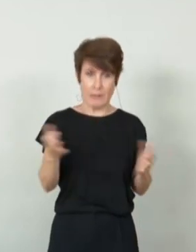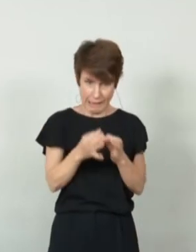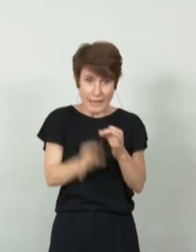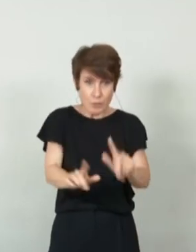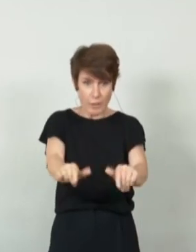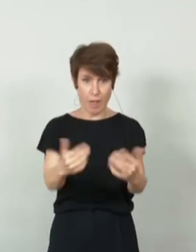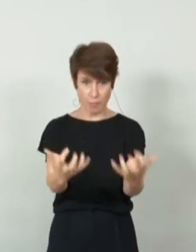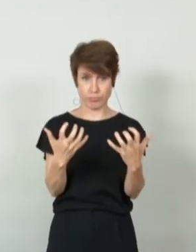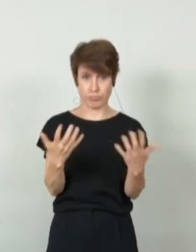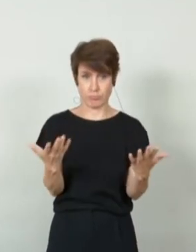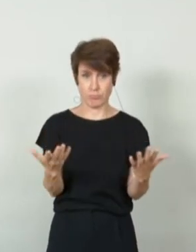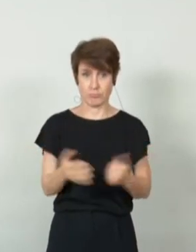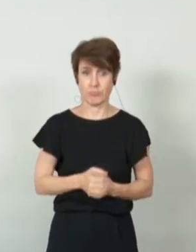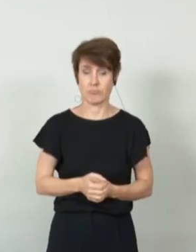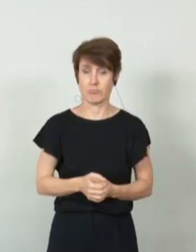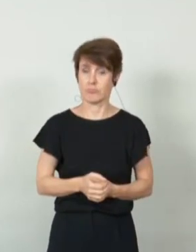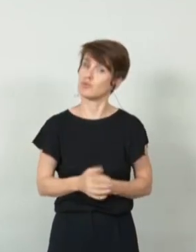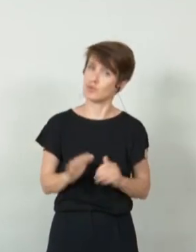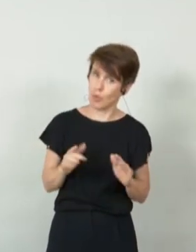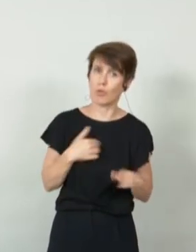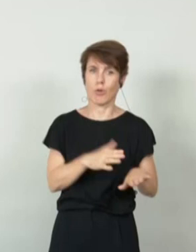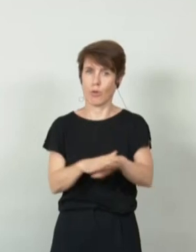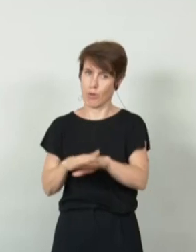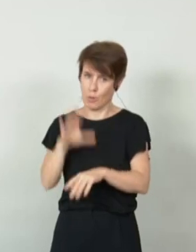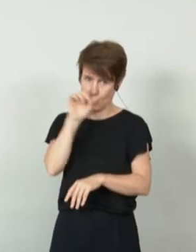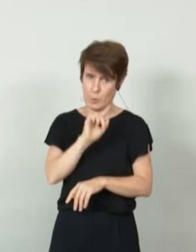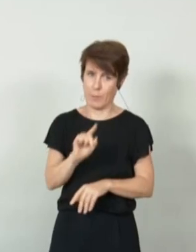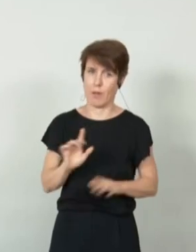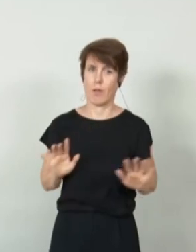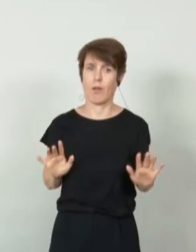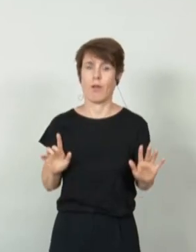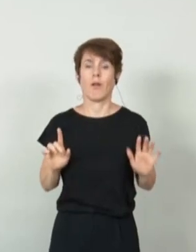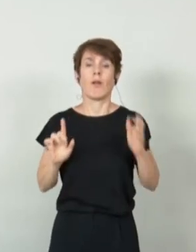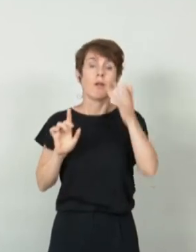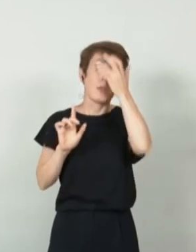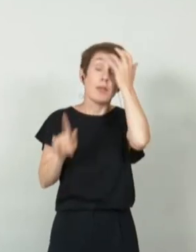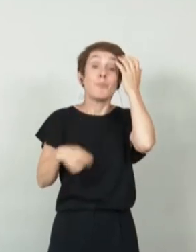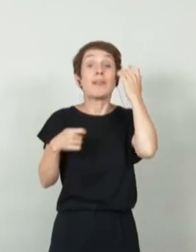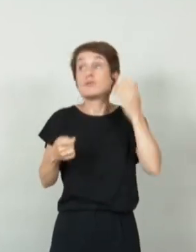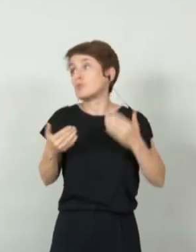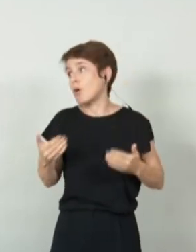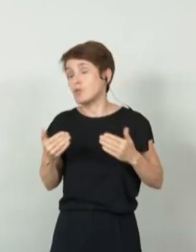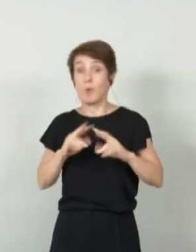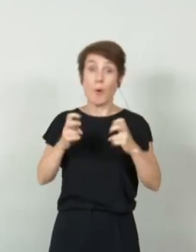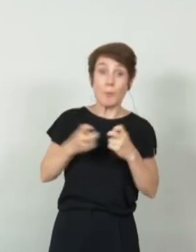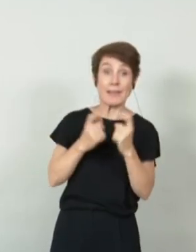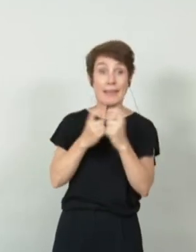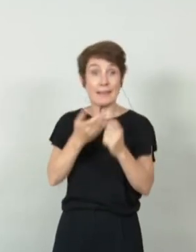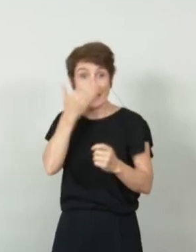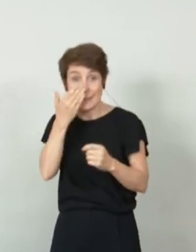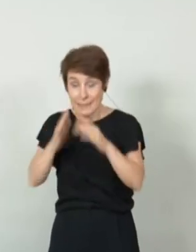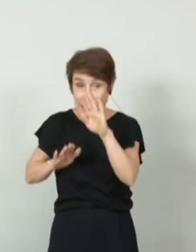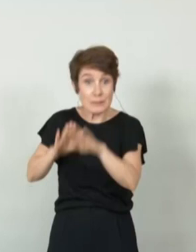là voilà donc je tiens à le souligner et évidemment quand les énergies montent et bien ça fait de l'inflation